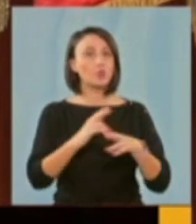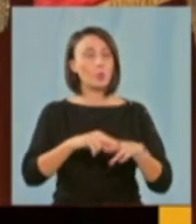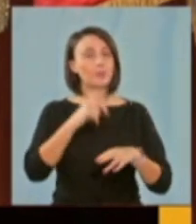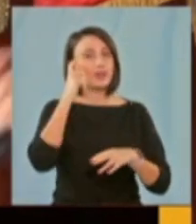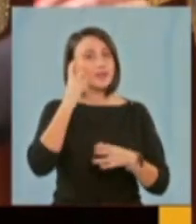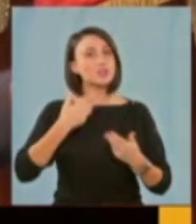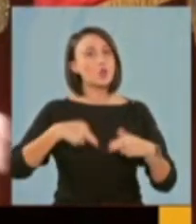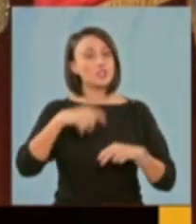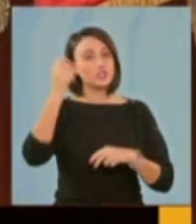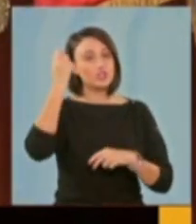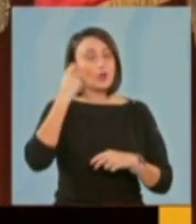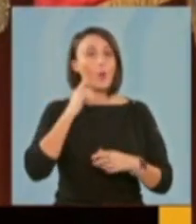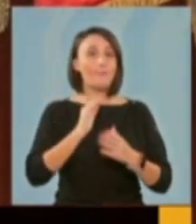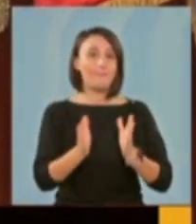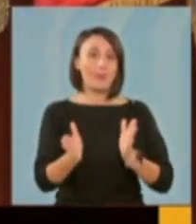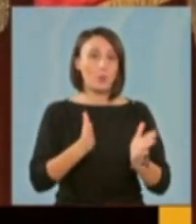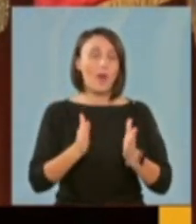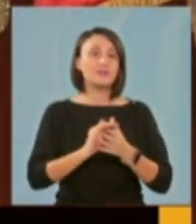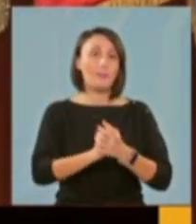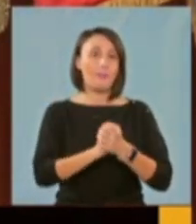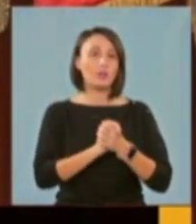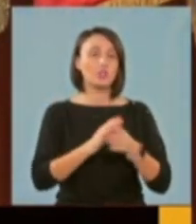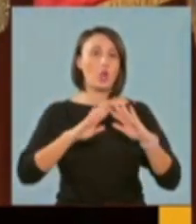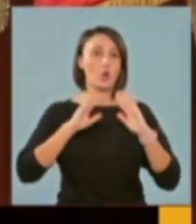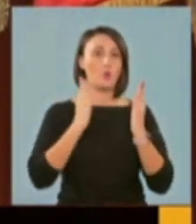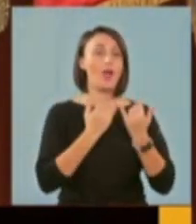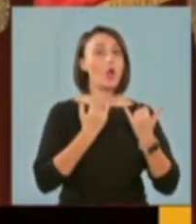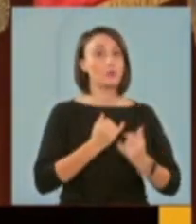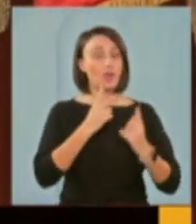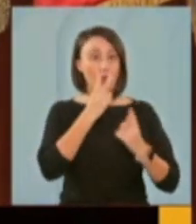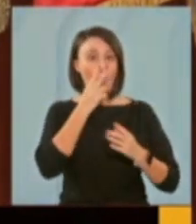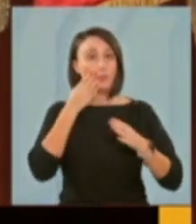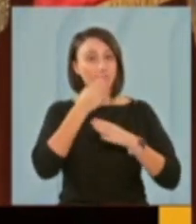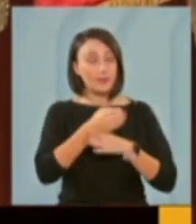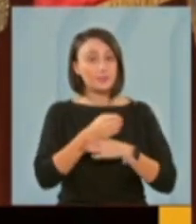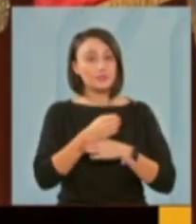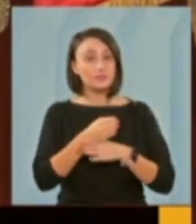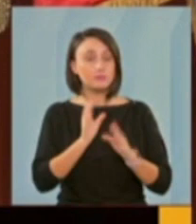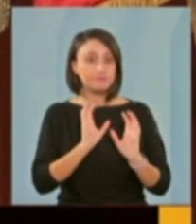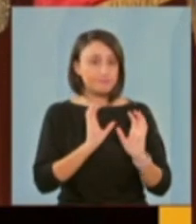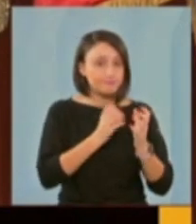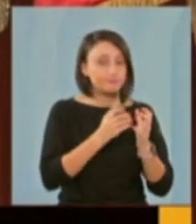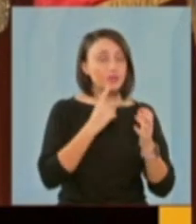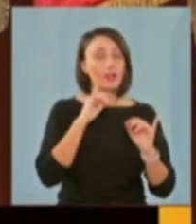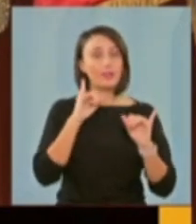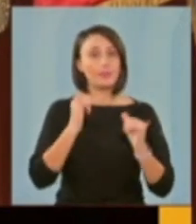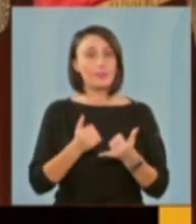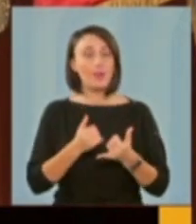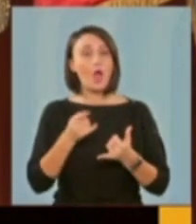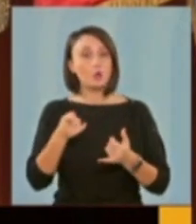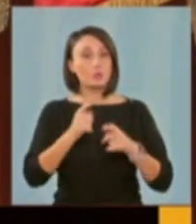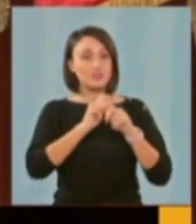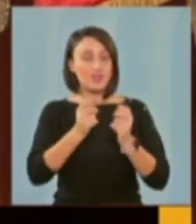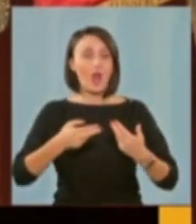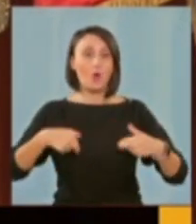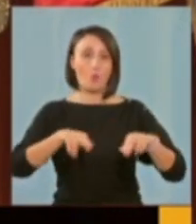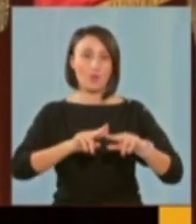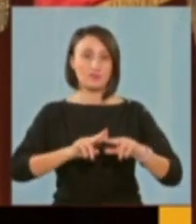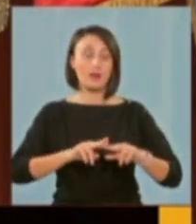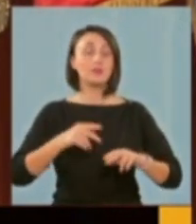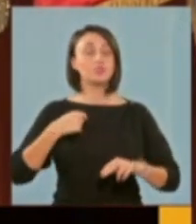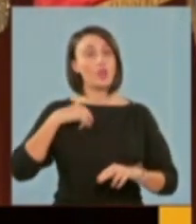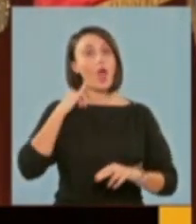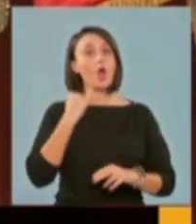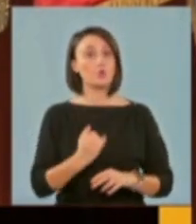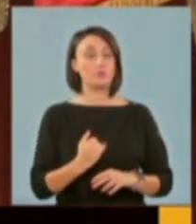noi civili, că este o perioadă de pace în lume în acest moment, dacă ne uităm foarte îngust doar la ce se întâmplă în țara noastră, chiar